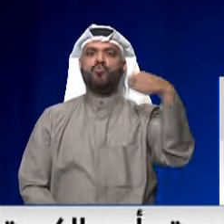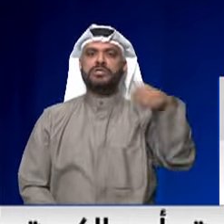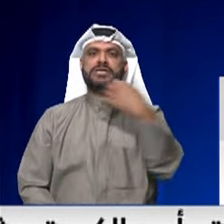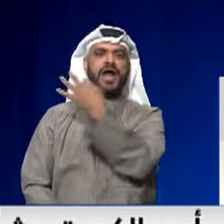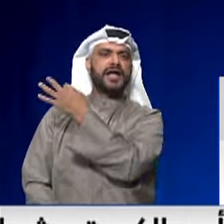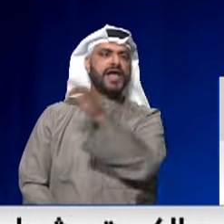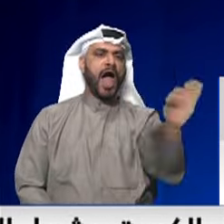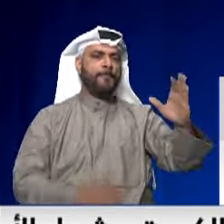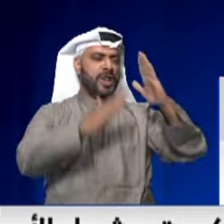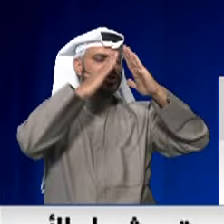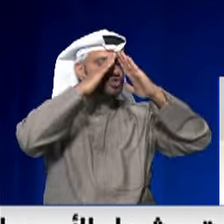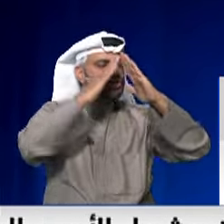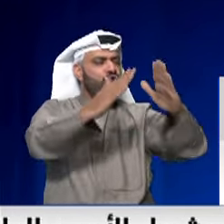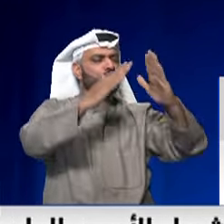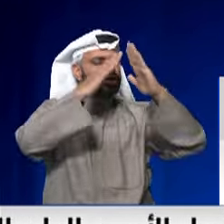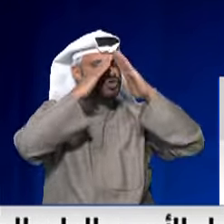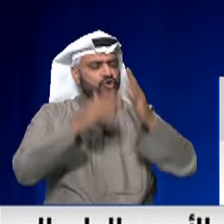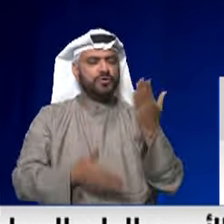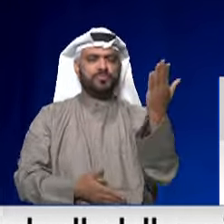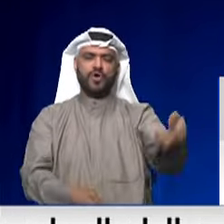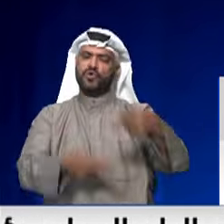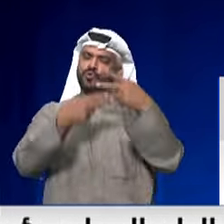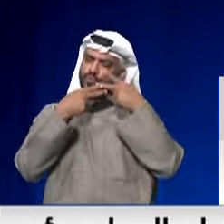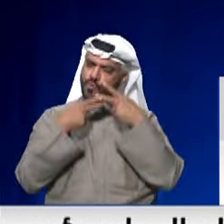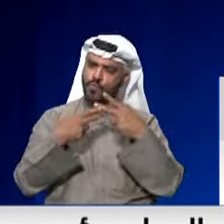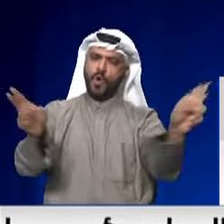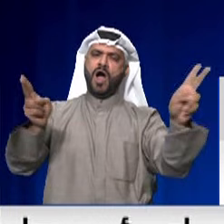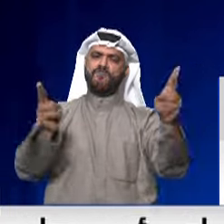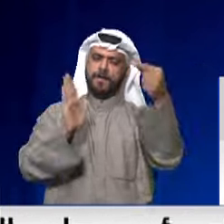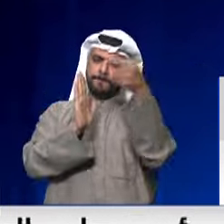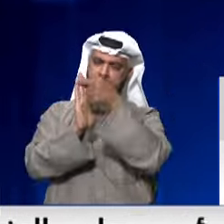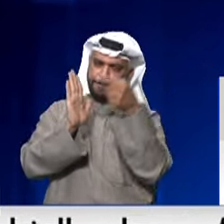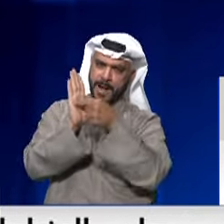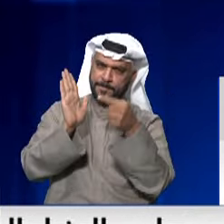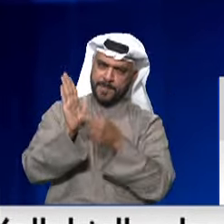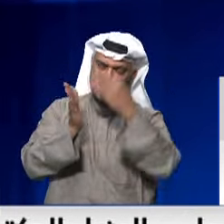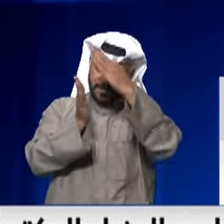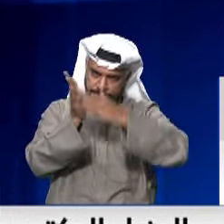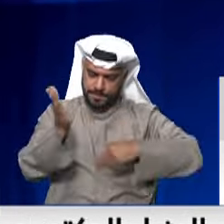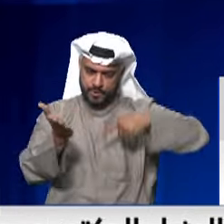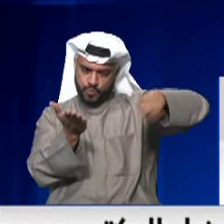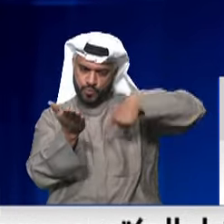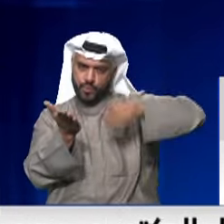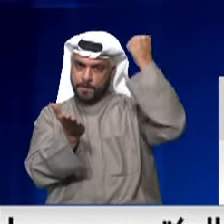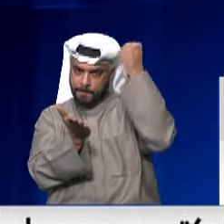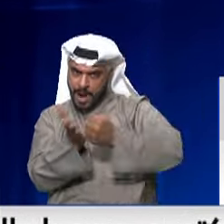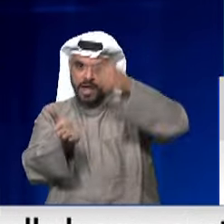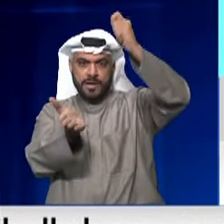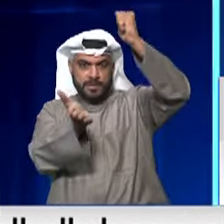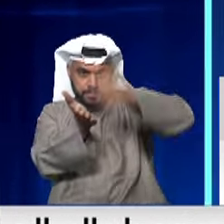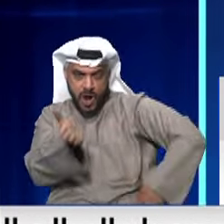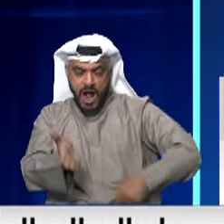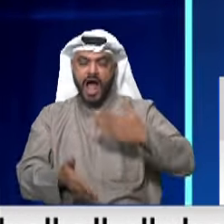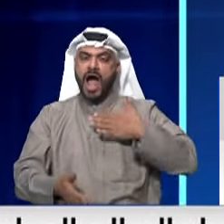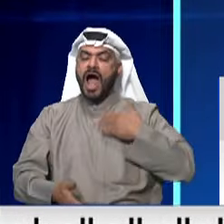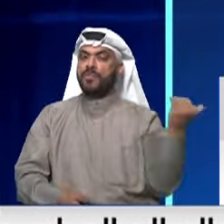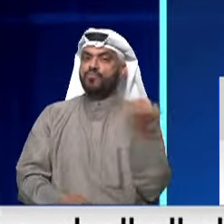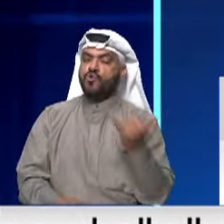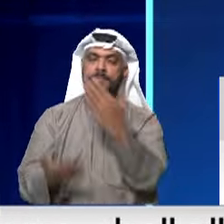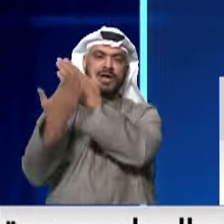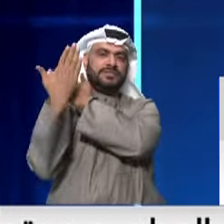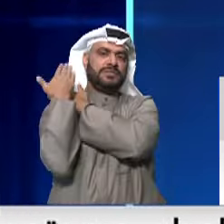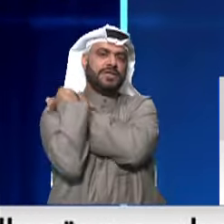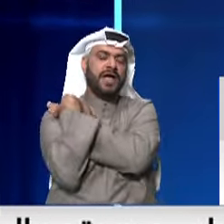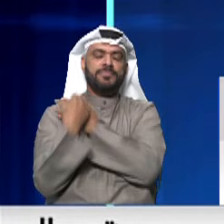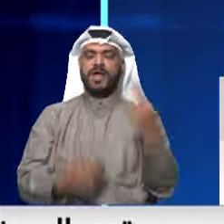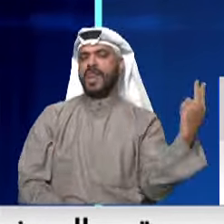الشكر والاعتزاز على ثقة سموكم الغالية لحمل الأمانة، وهي ثقة تكليف لا تشريف، فإننا نعاهد